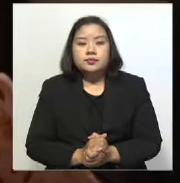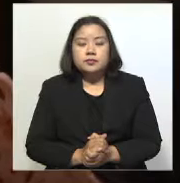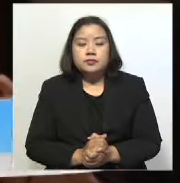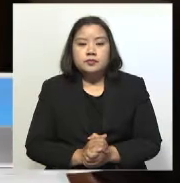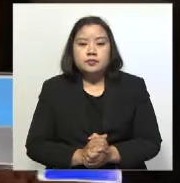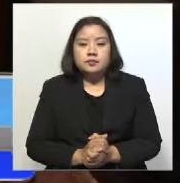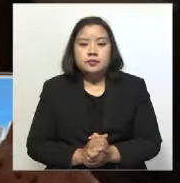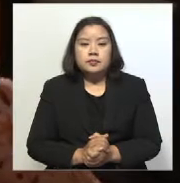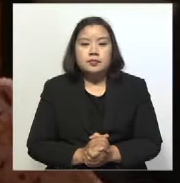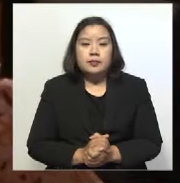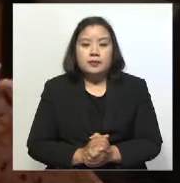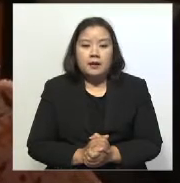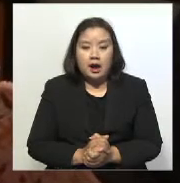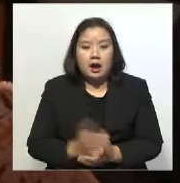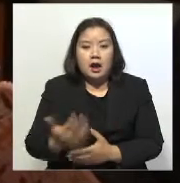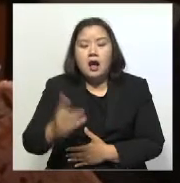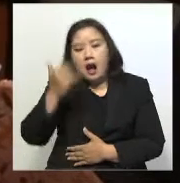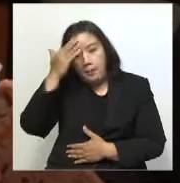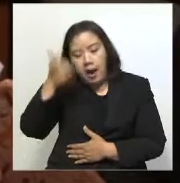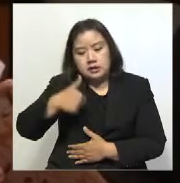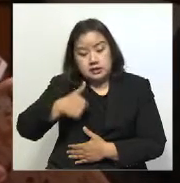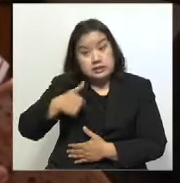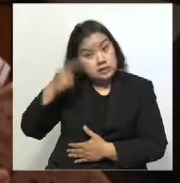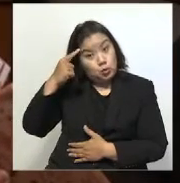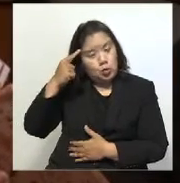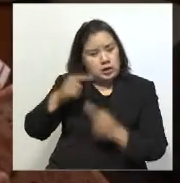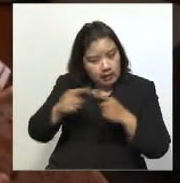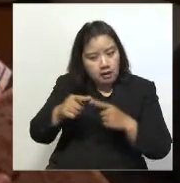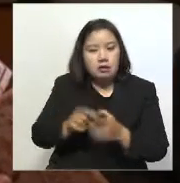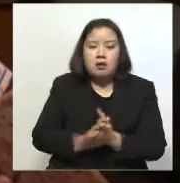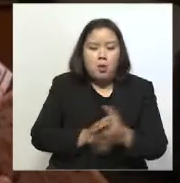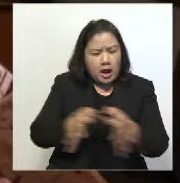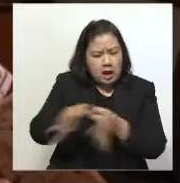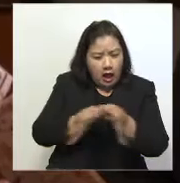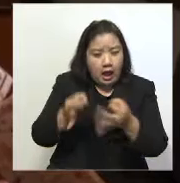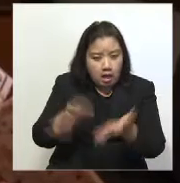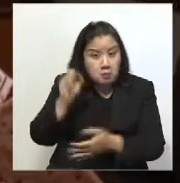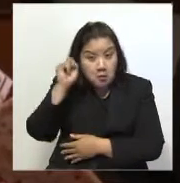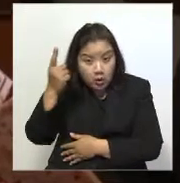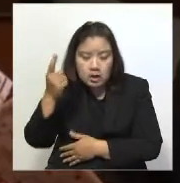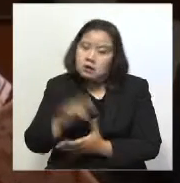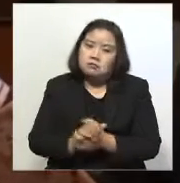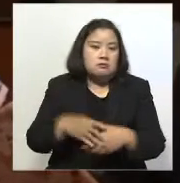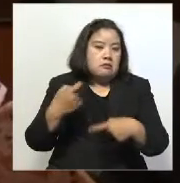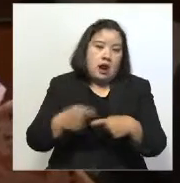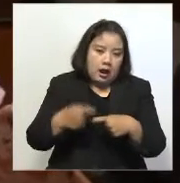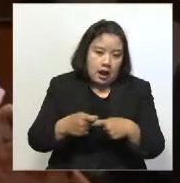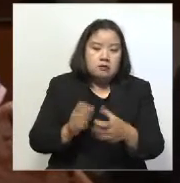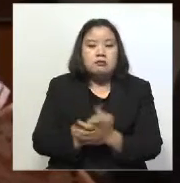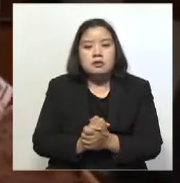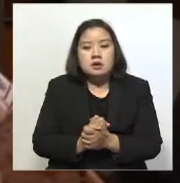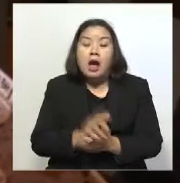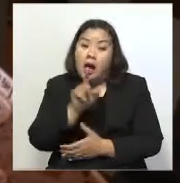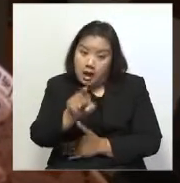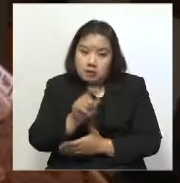แต่ว่าอธิบายออกไปให้คนสับสนไม่ได้เพราะว่าเราไม่รู้ว่ามันจะเสร็จเมื่อไหร่ แต่ว่าจะเป็นกทม.ก่อน